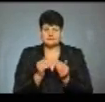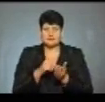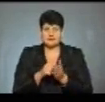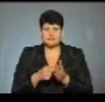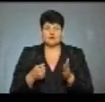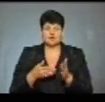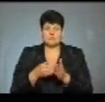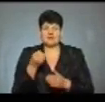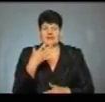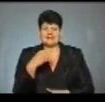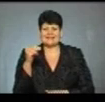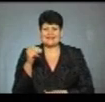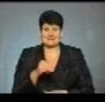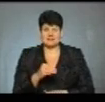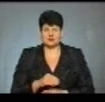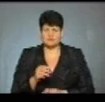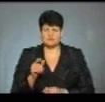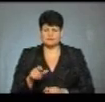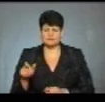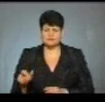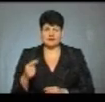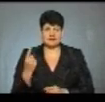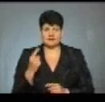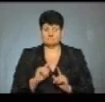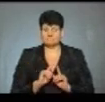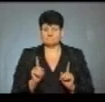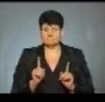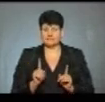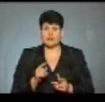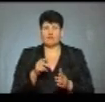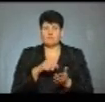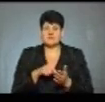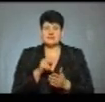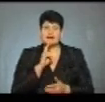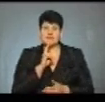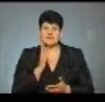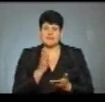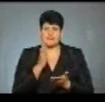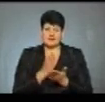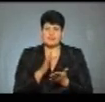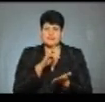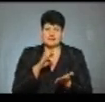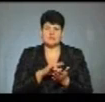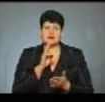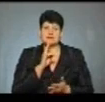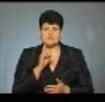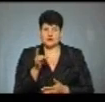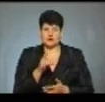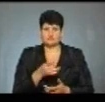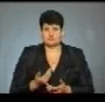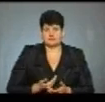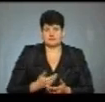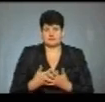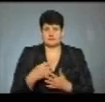до 15 тисяч мешканців. З єдиним виключенням – у місті Кременець, яке є центром Кременецького району, мешкає